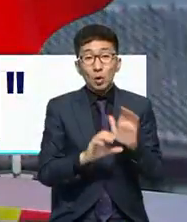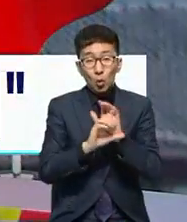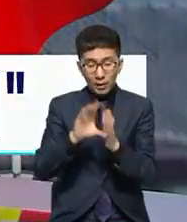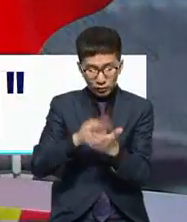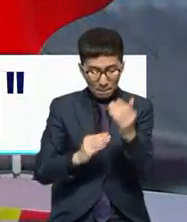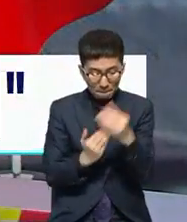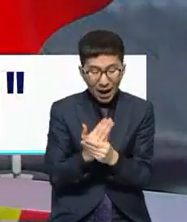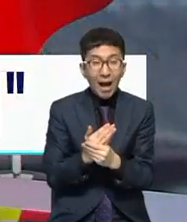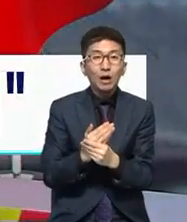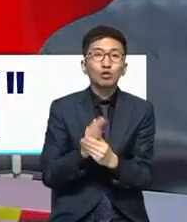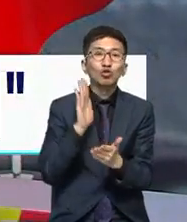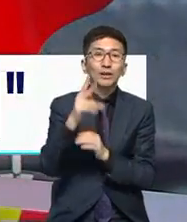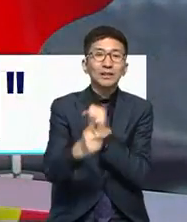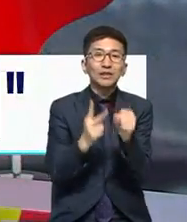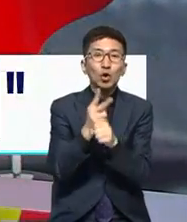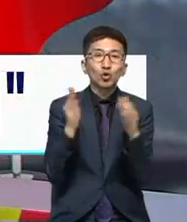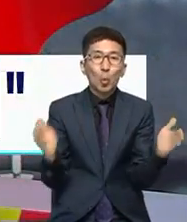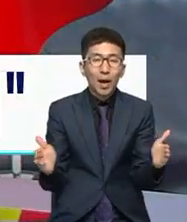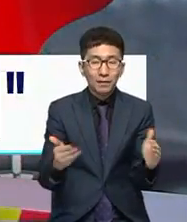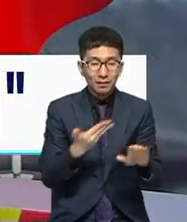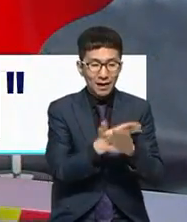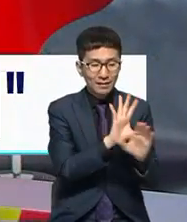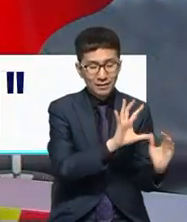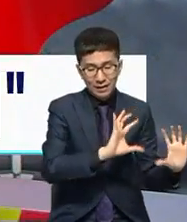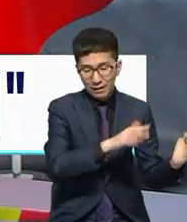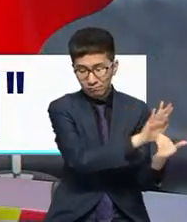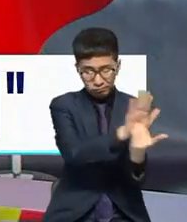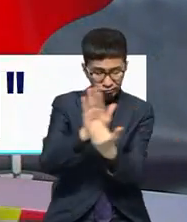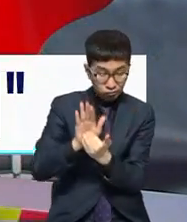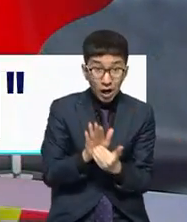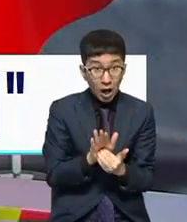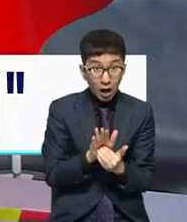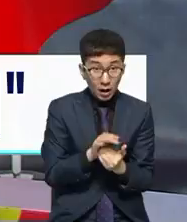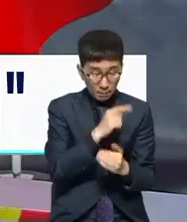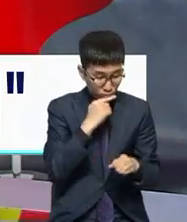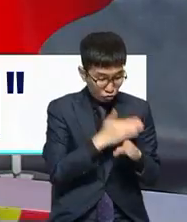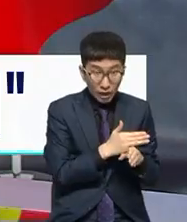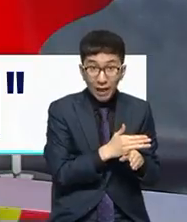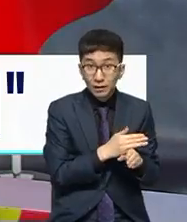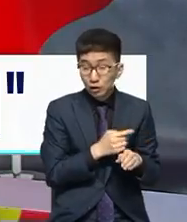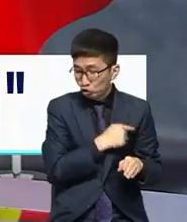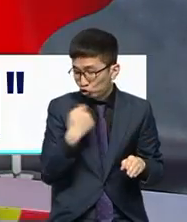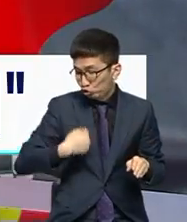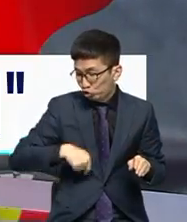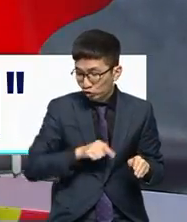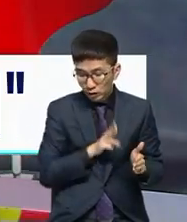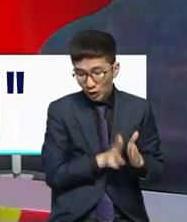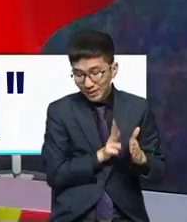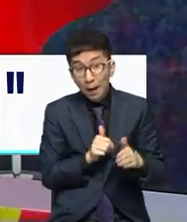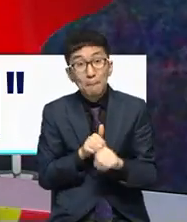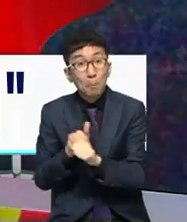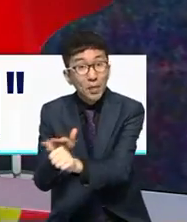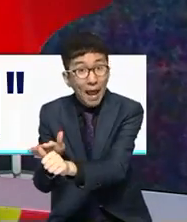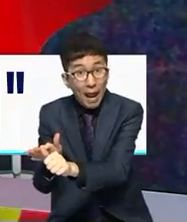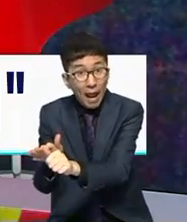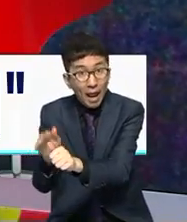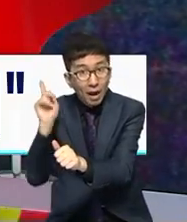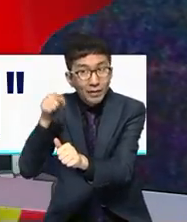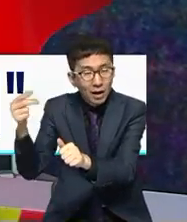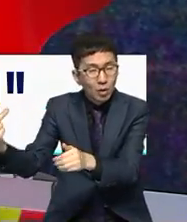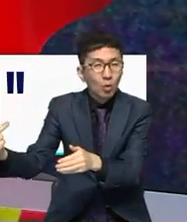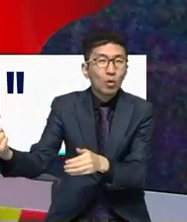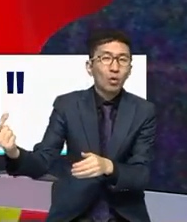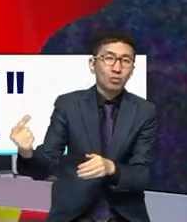코로나 이후 국경을 봉쇄해온 북한이 중국으로 보냈던 열차가 하루 만에 화물을 싣고 돌아갔습니다. 그 뒤 북한의 두